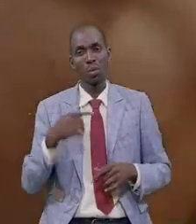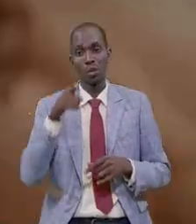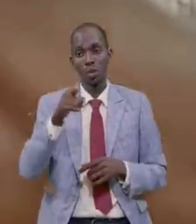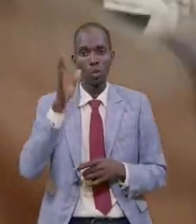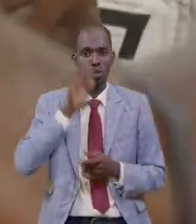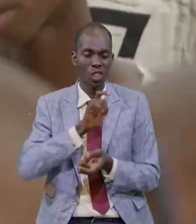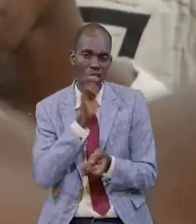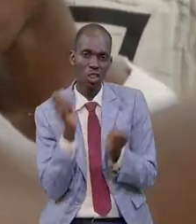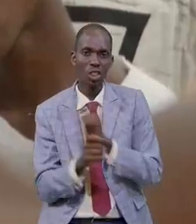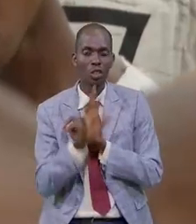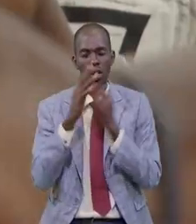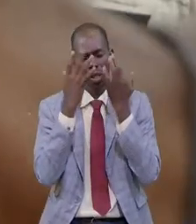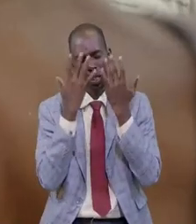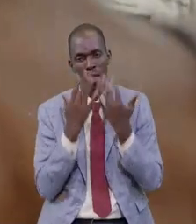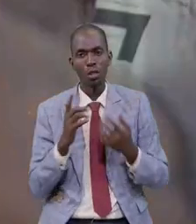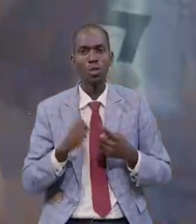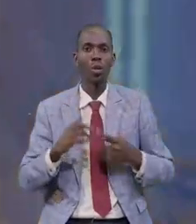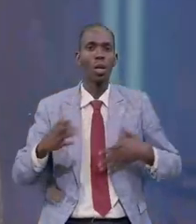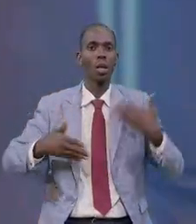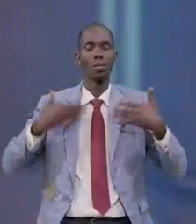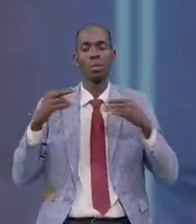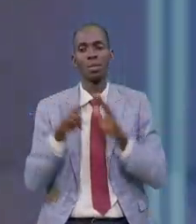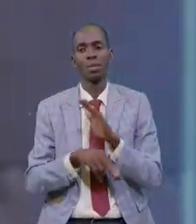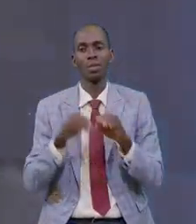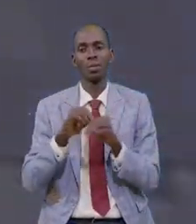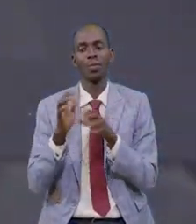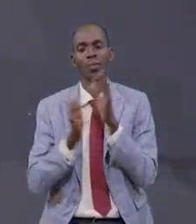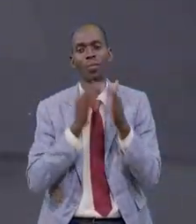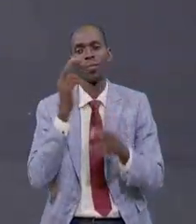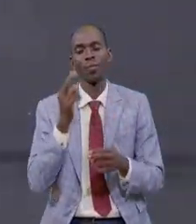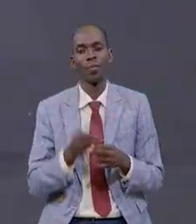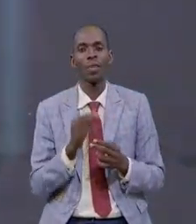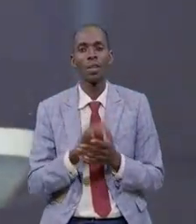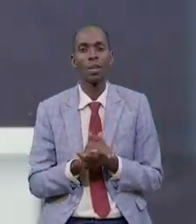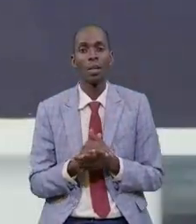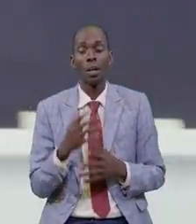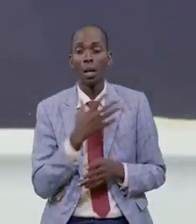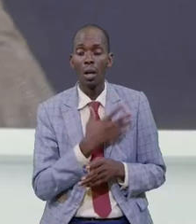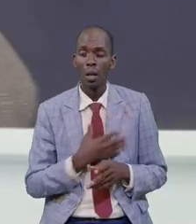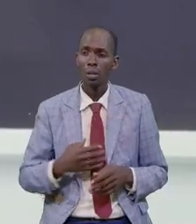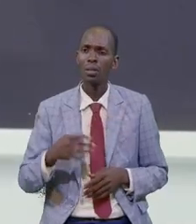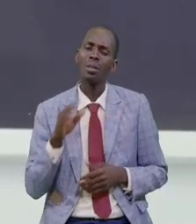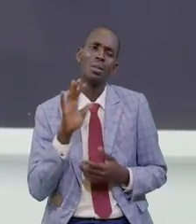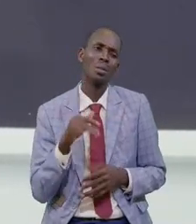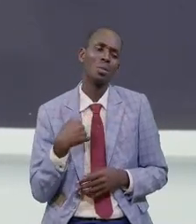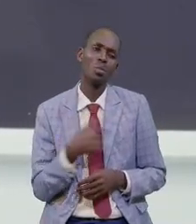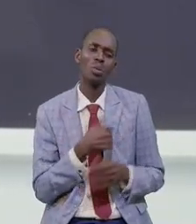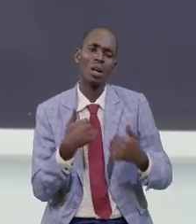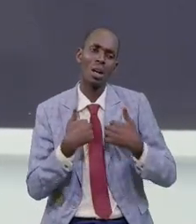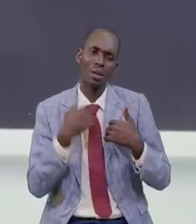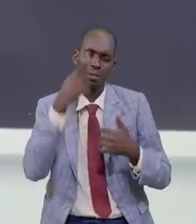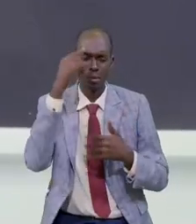joie il d nous avons fait des rêves ah bon alors racontez-moi Dieu